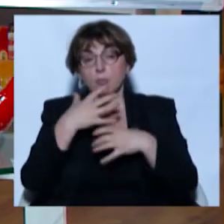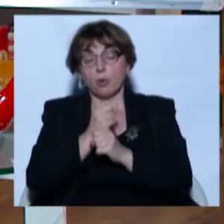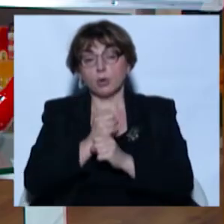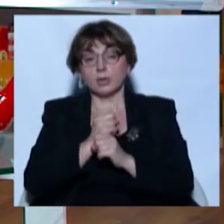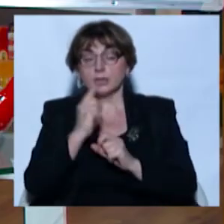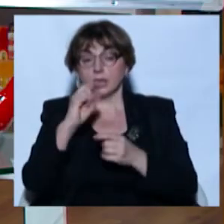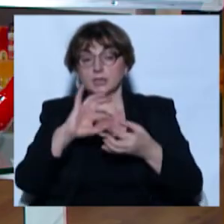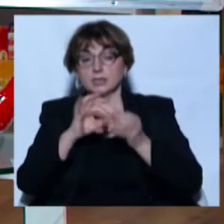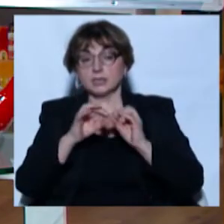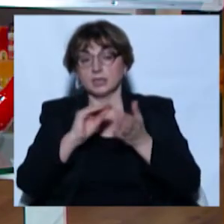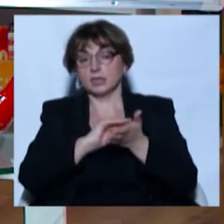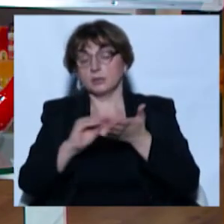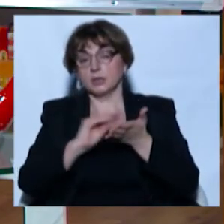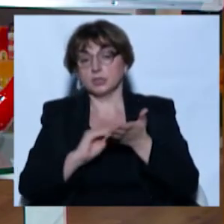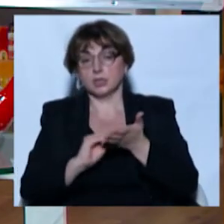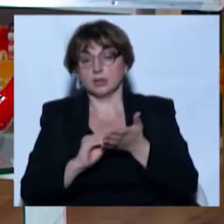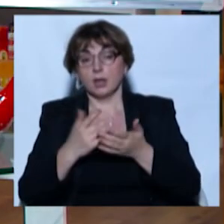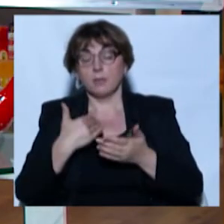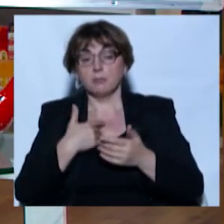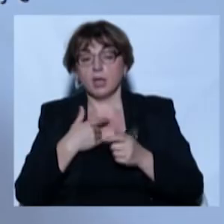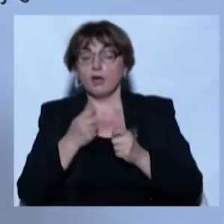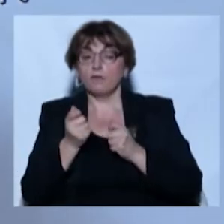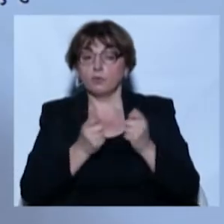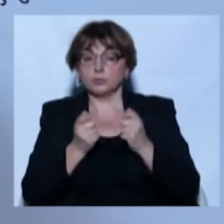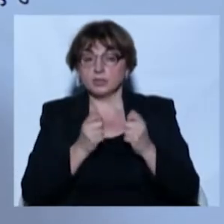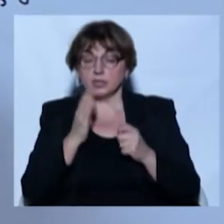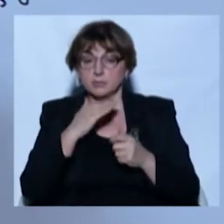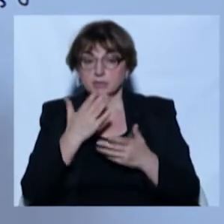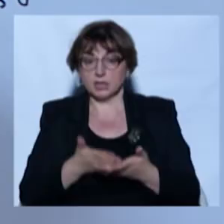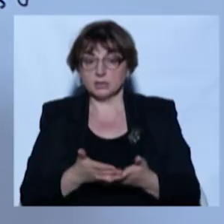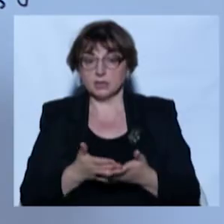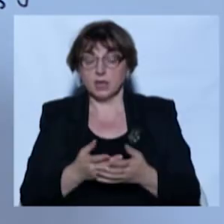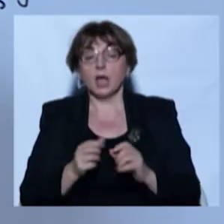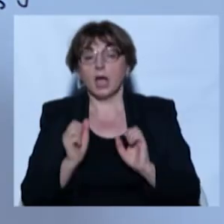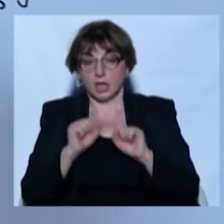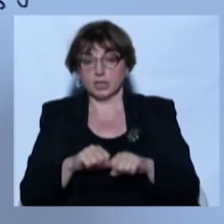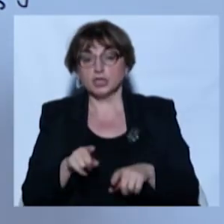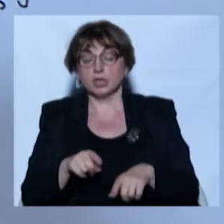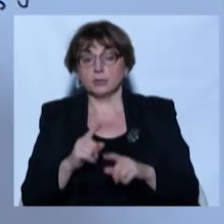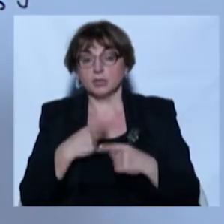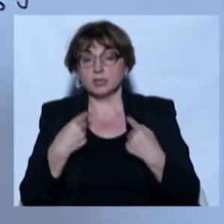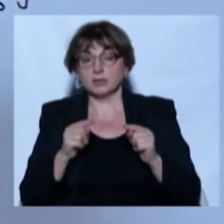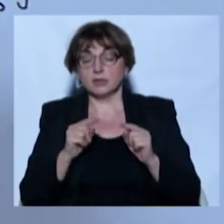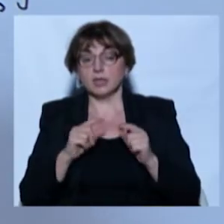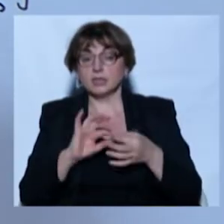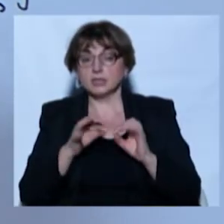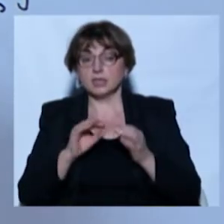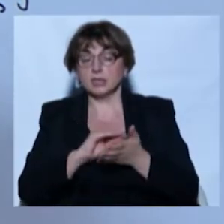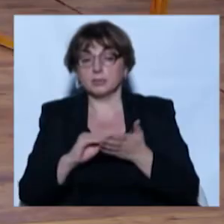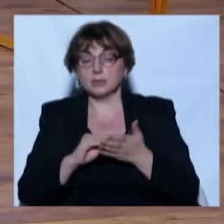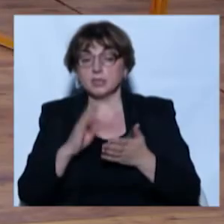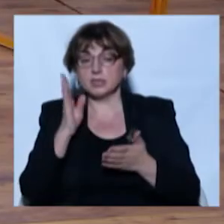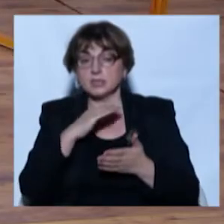ერთი წინადადებით. მაგალითად, მე ვუფრთხილდები წყალს. ან და შეგიძლიათ ასეთი სლოგანი მოიფიქროთ: